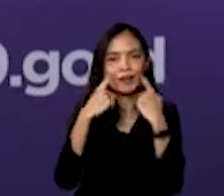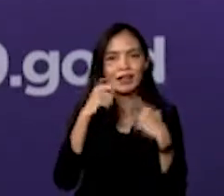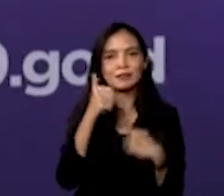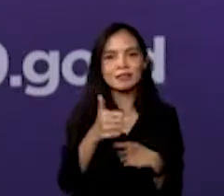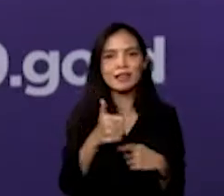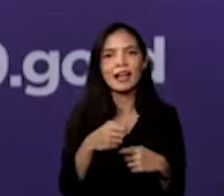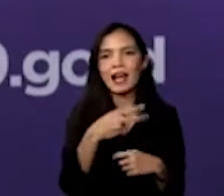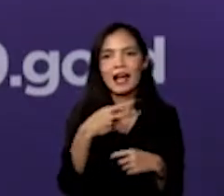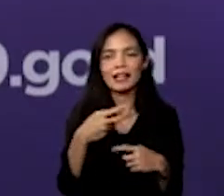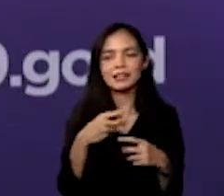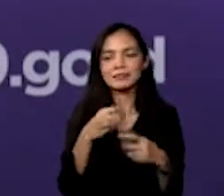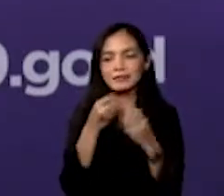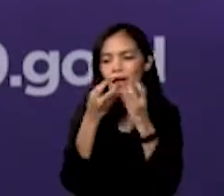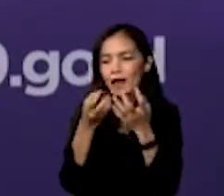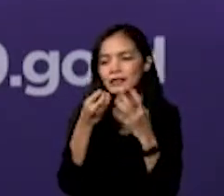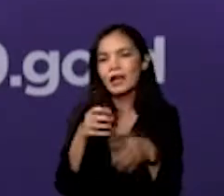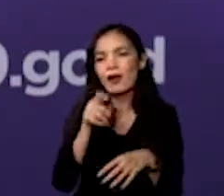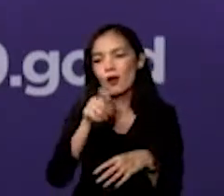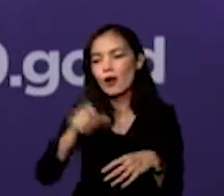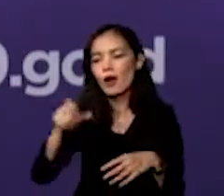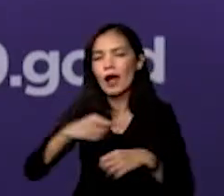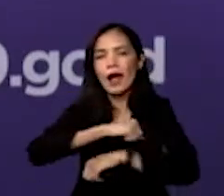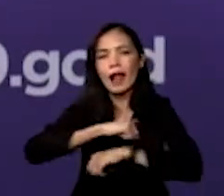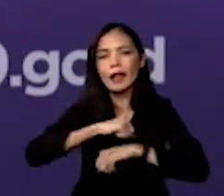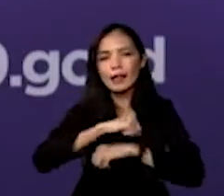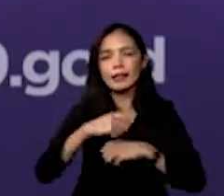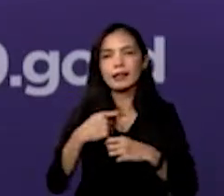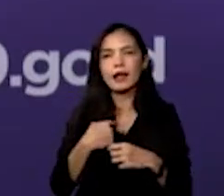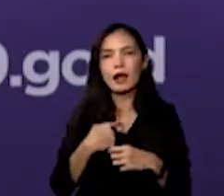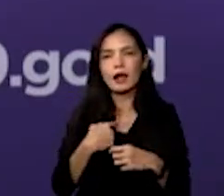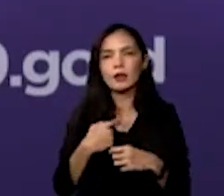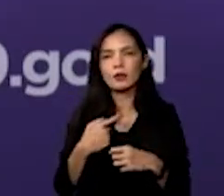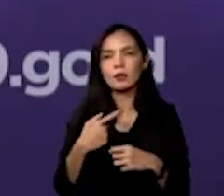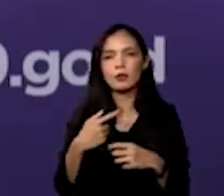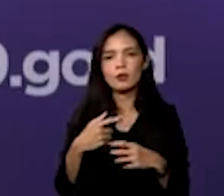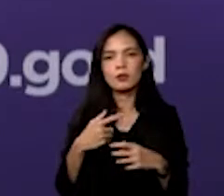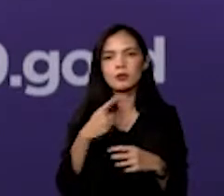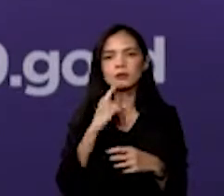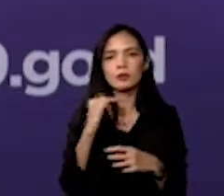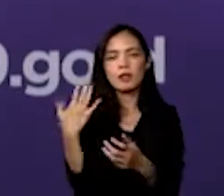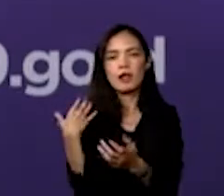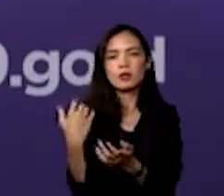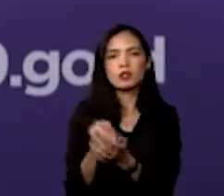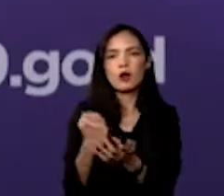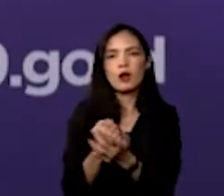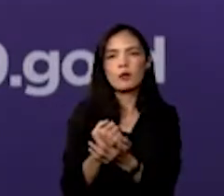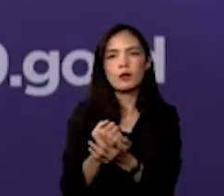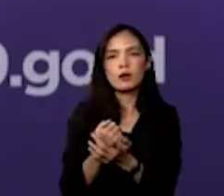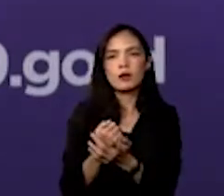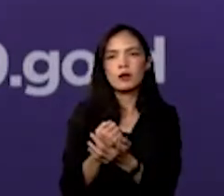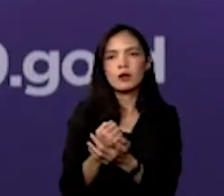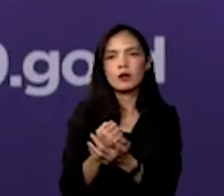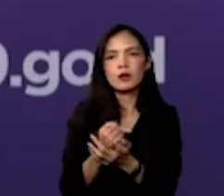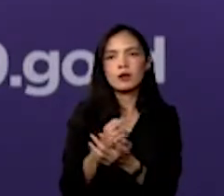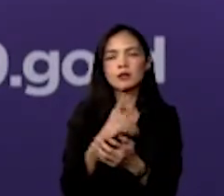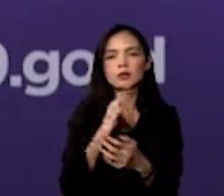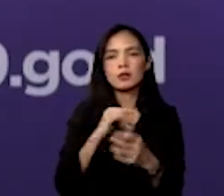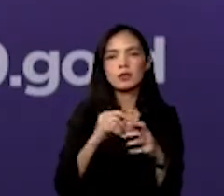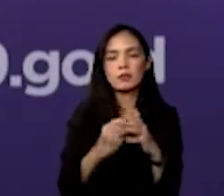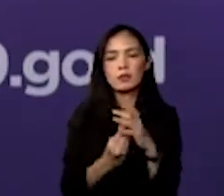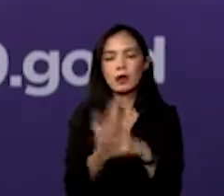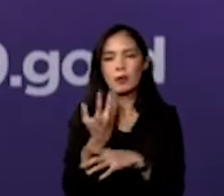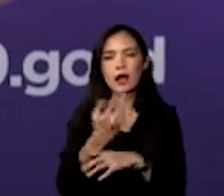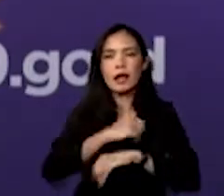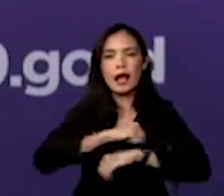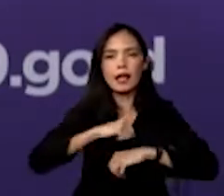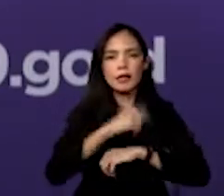ajarkan kepada atlet ee Kemulan saya di DKI ini megang yang atlet longterm atlet development Oke mulai dari umur